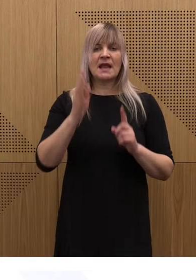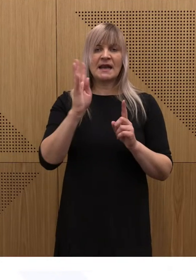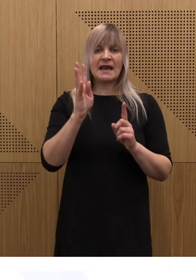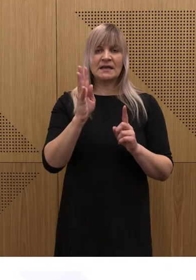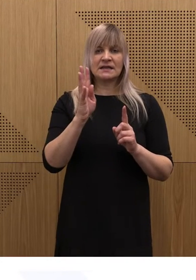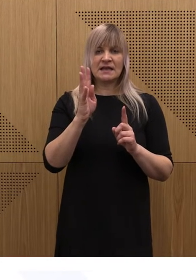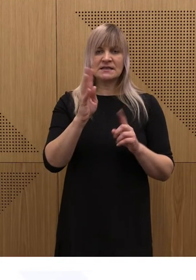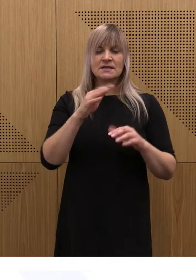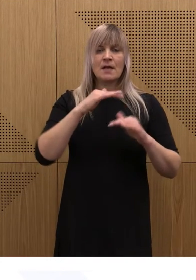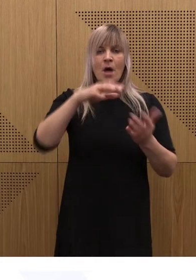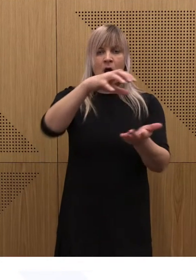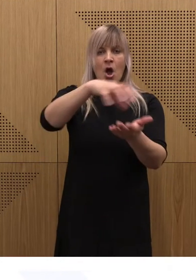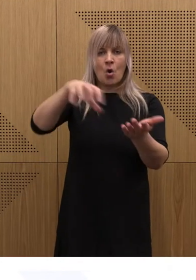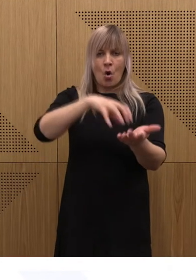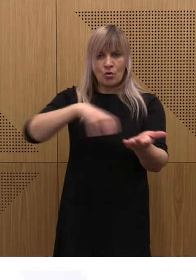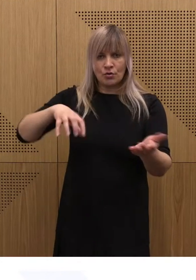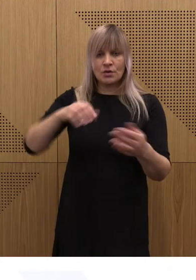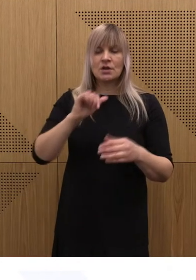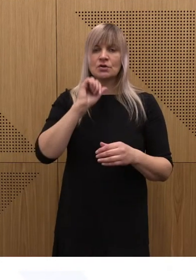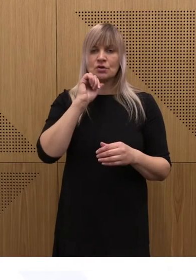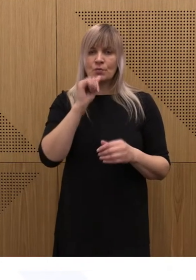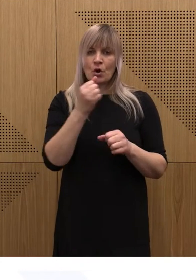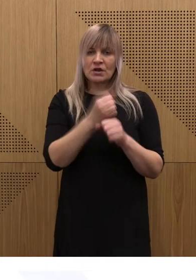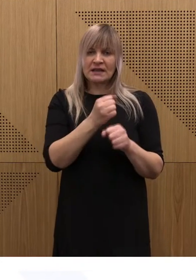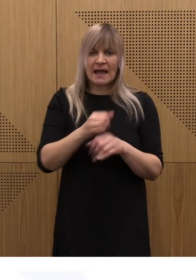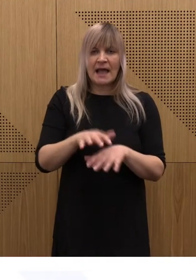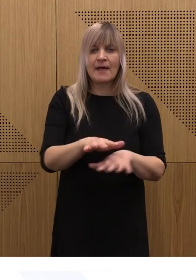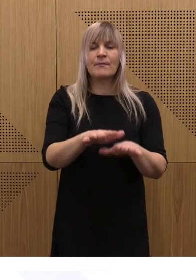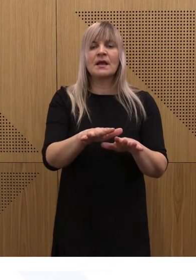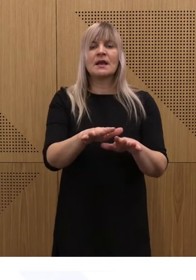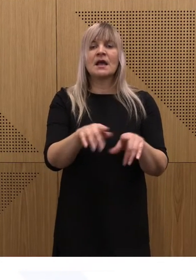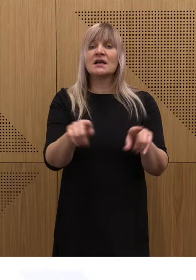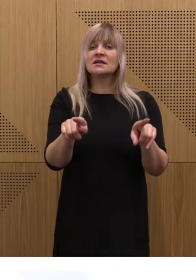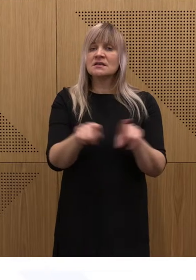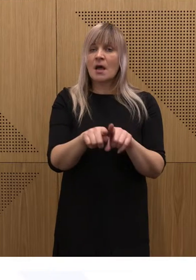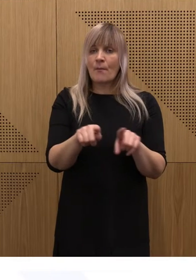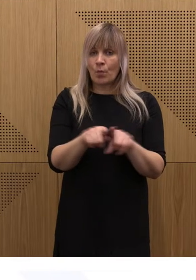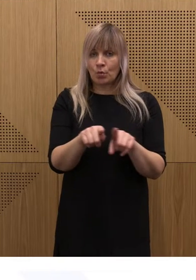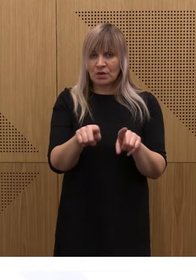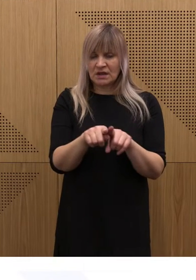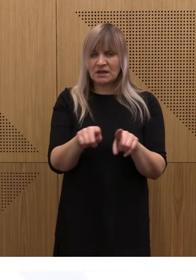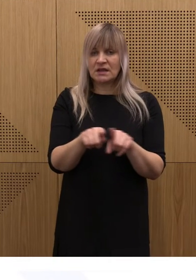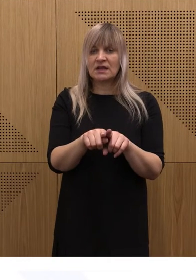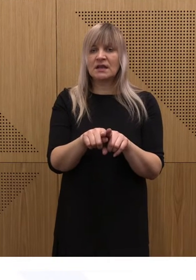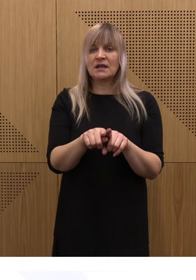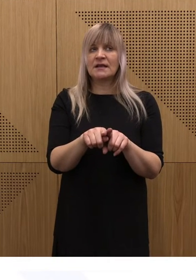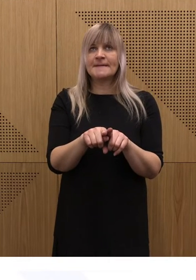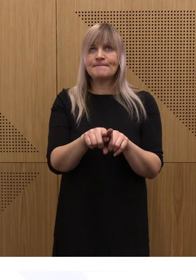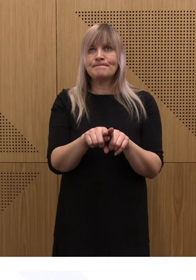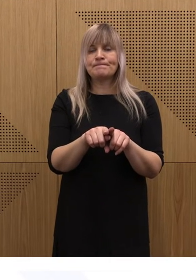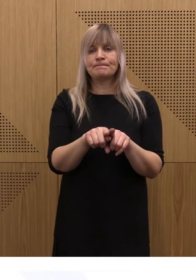14. maakonnas siis spordi tegemine samuti ka